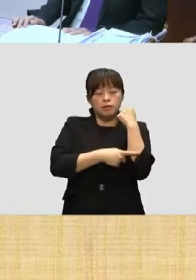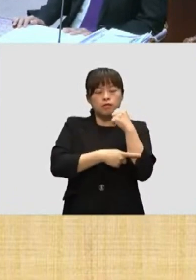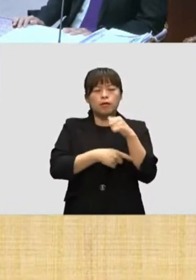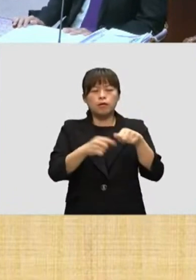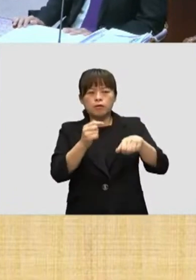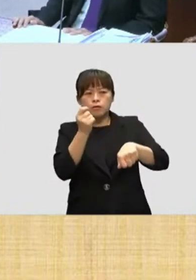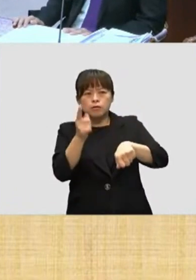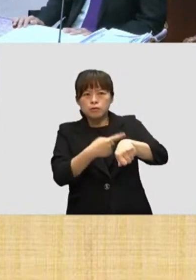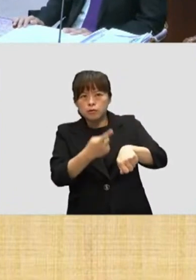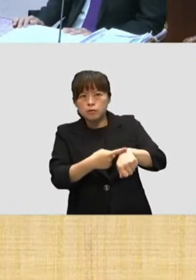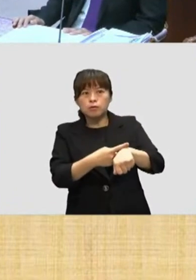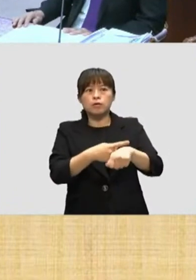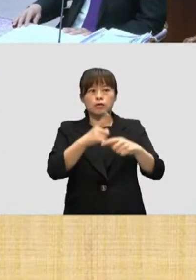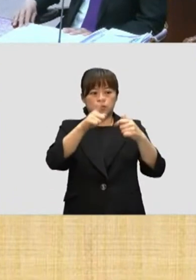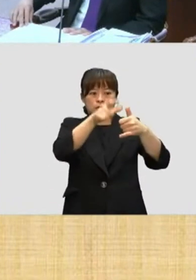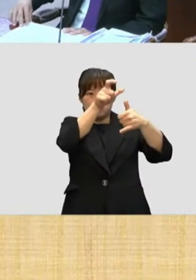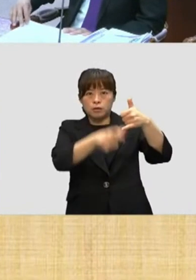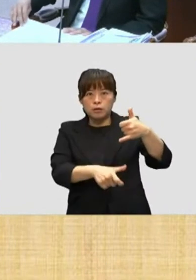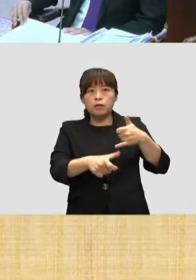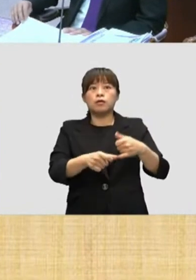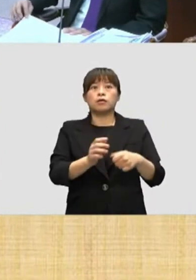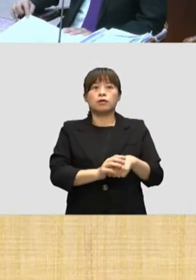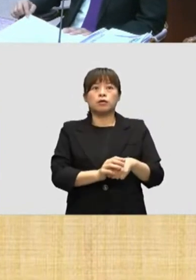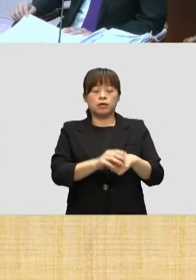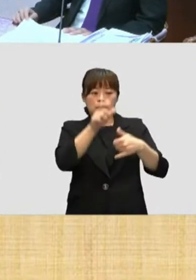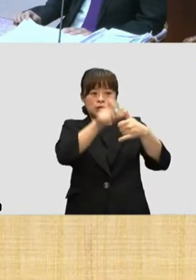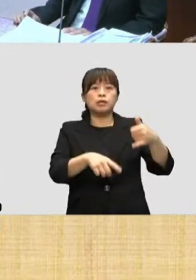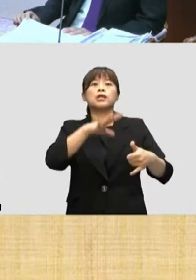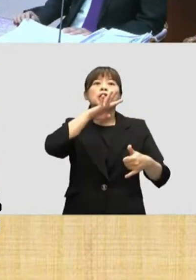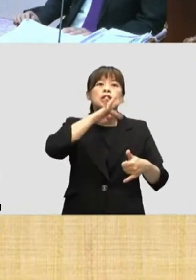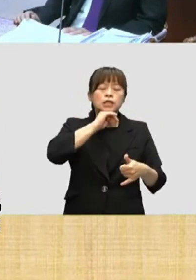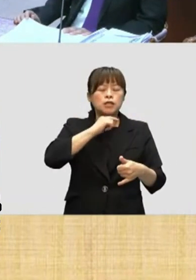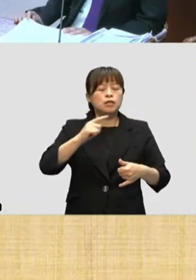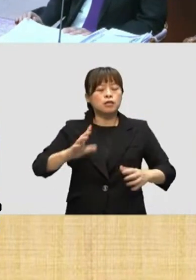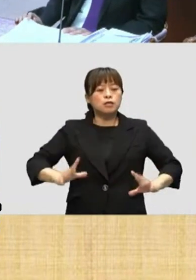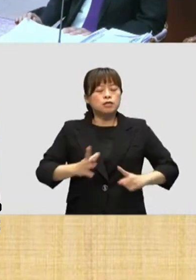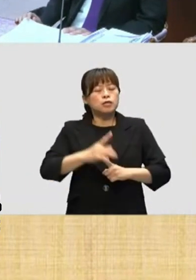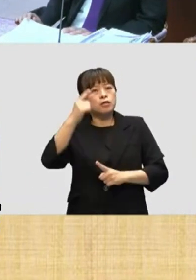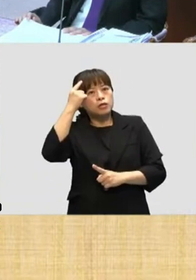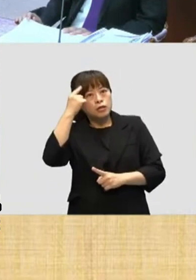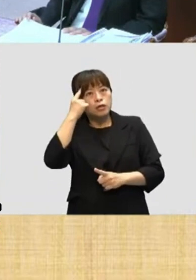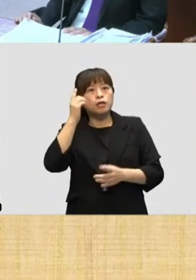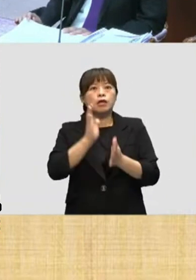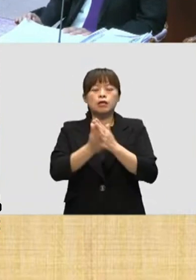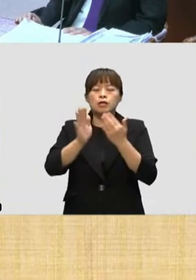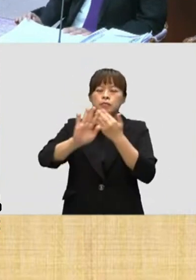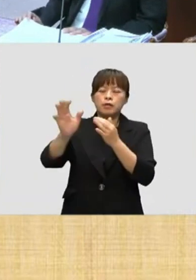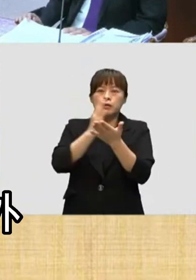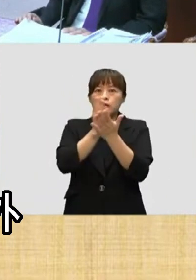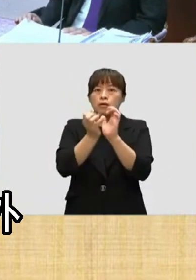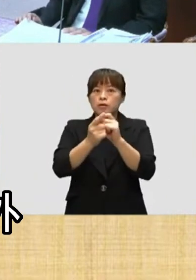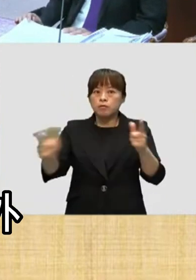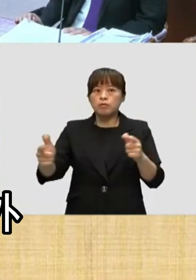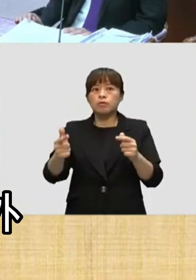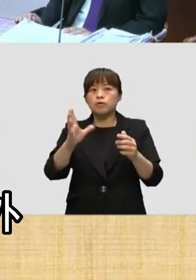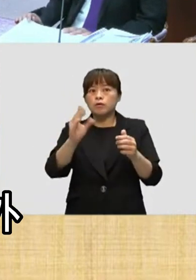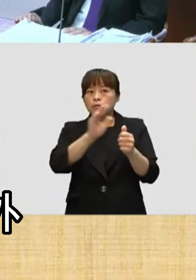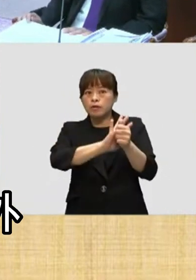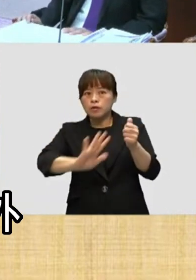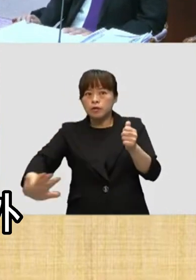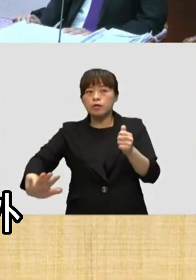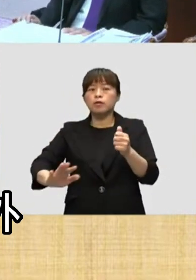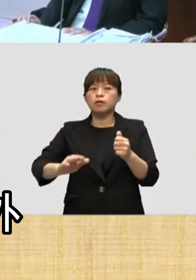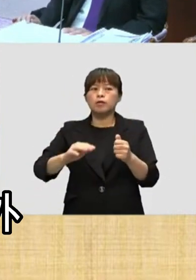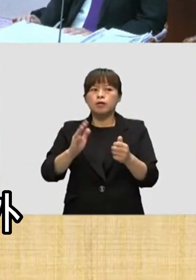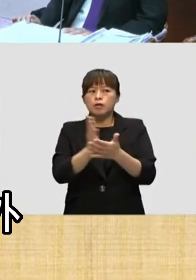法，而不是行为人刑法。除了行为人的年龄、精神状态或其他客观因素影响有责性